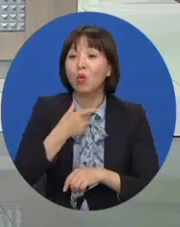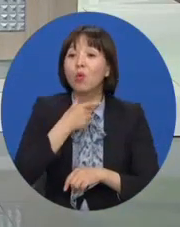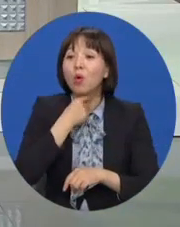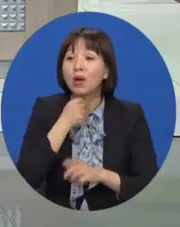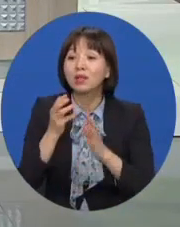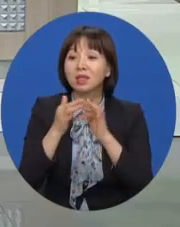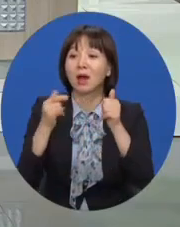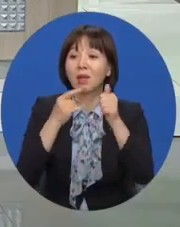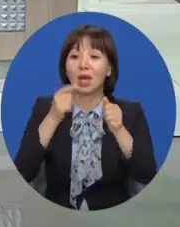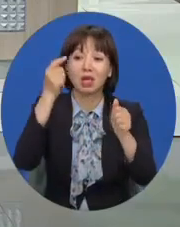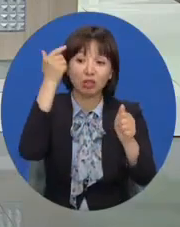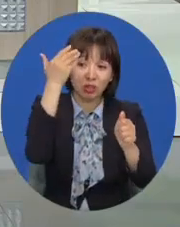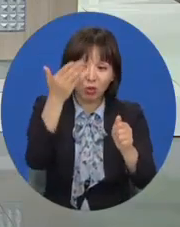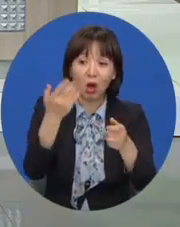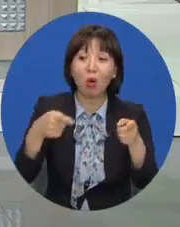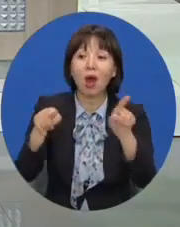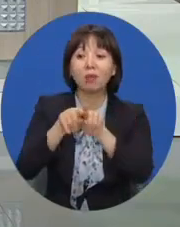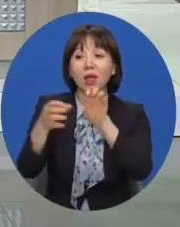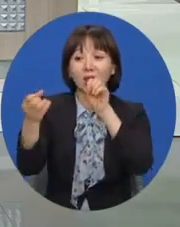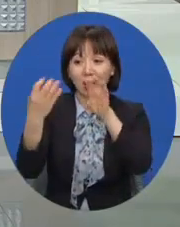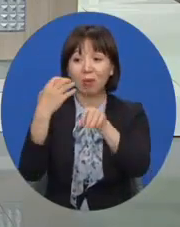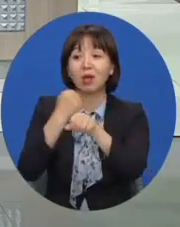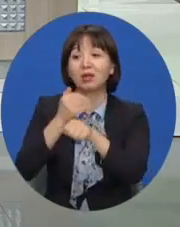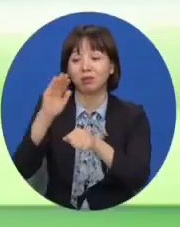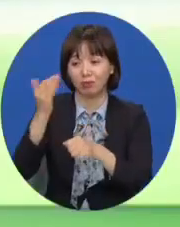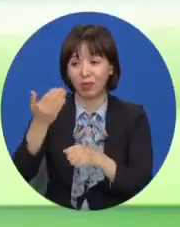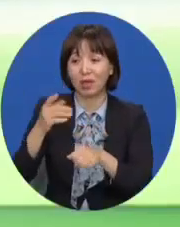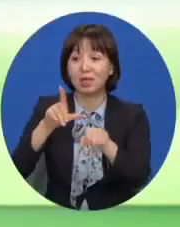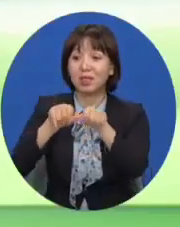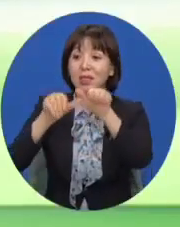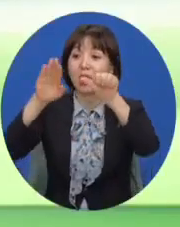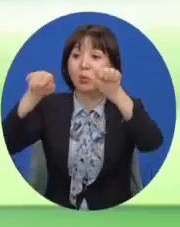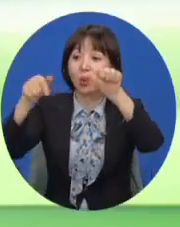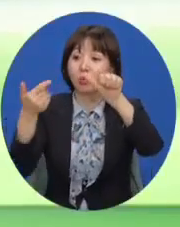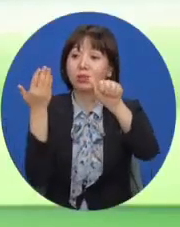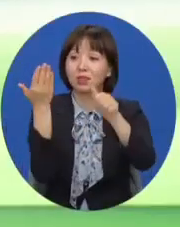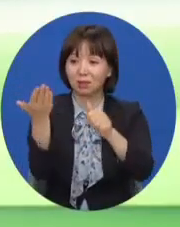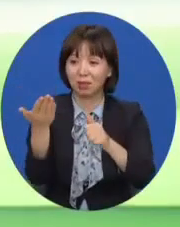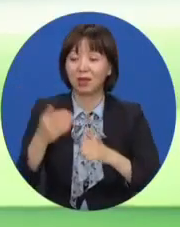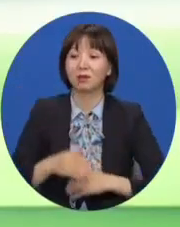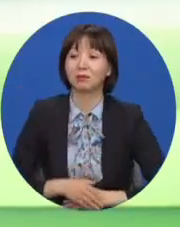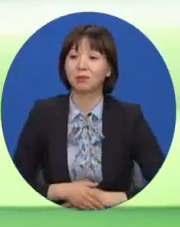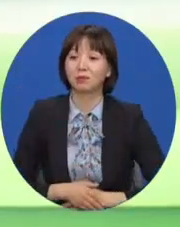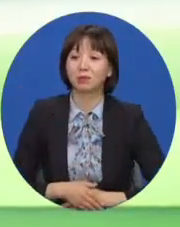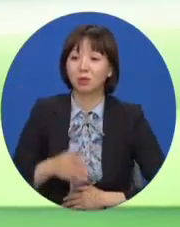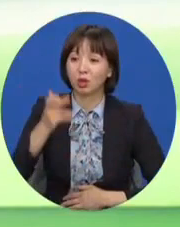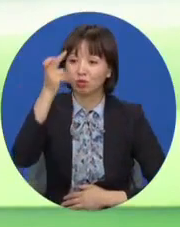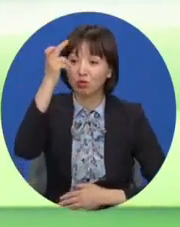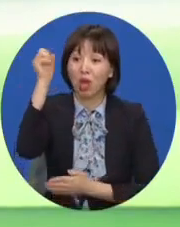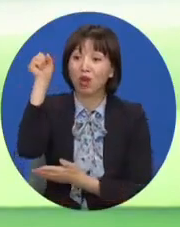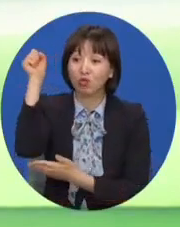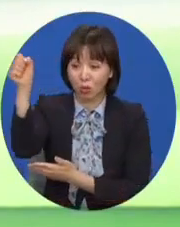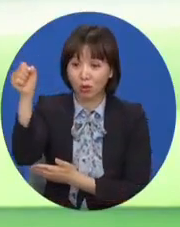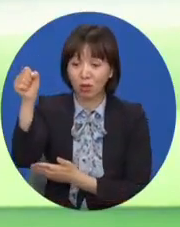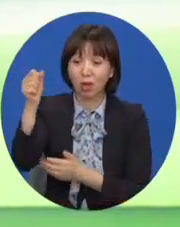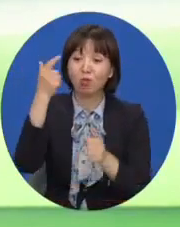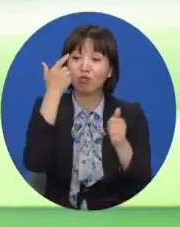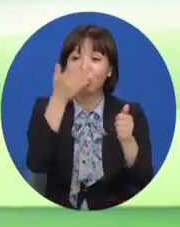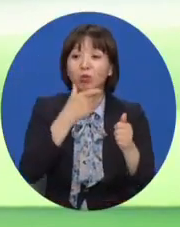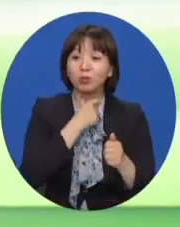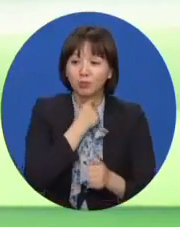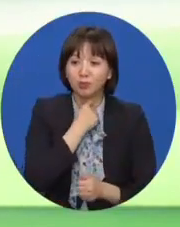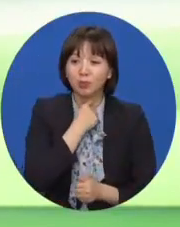후보에게 질문하시고 함께 답변해 주시면 되겠습니다. 역시 시간은 5분 드리겠습니다. 최명원 후보께